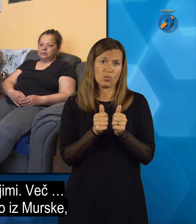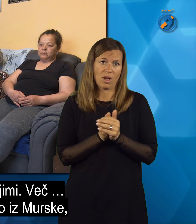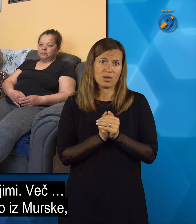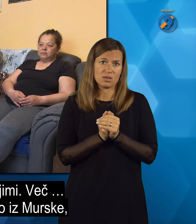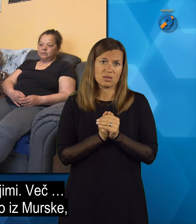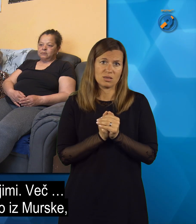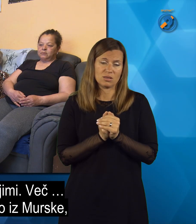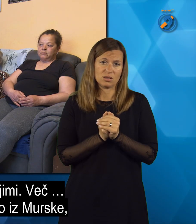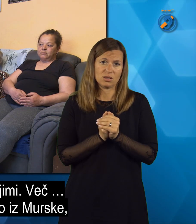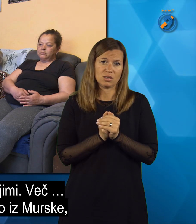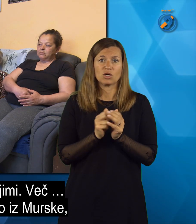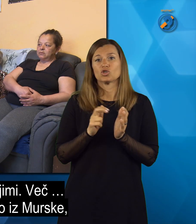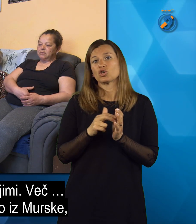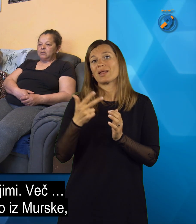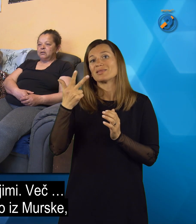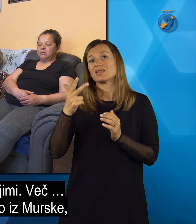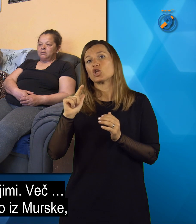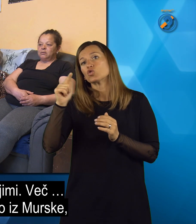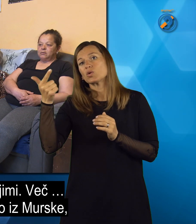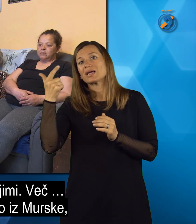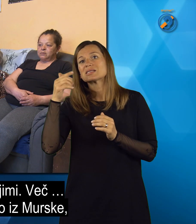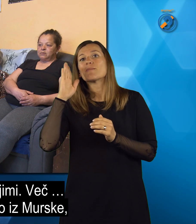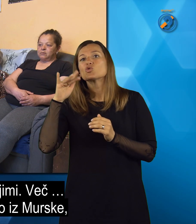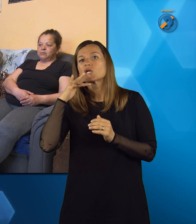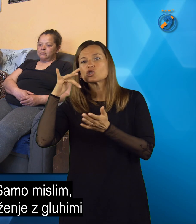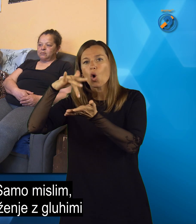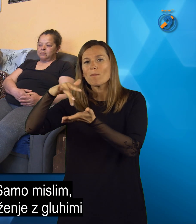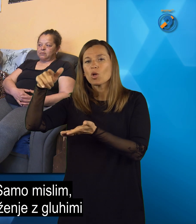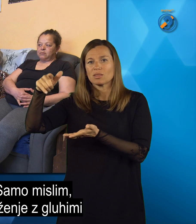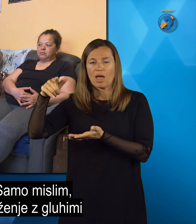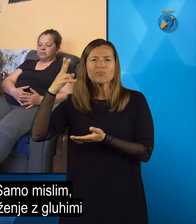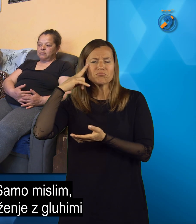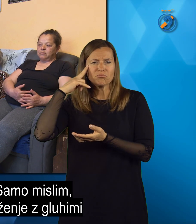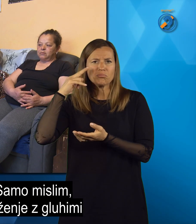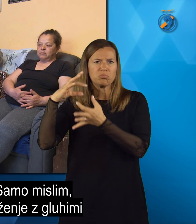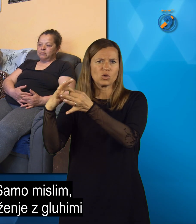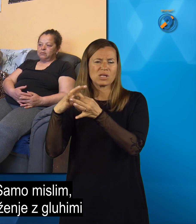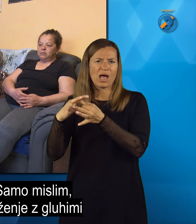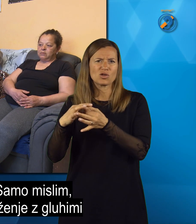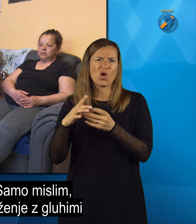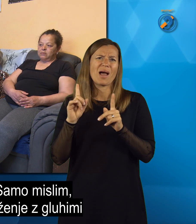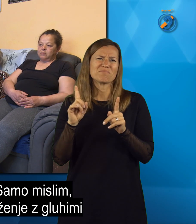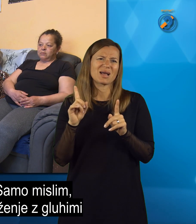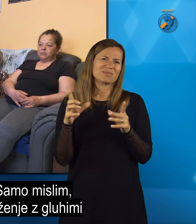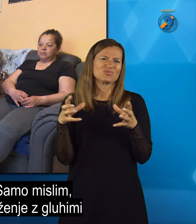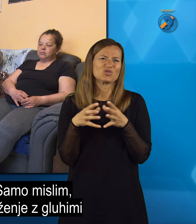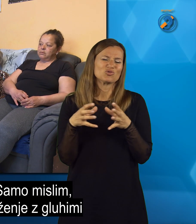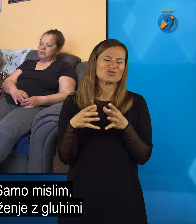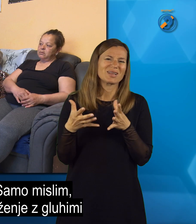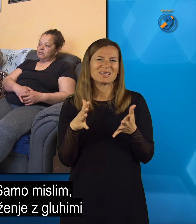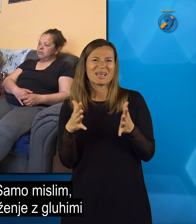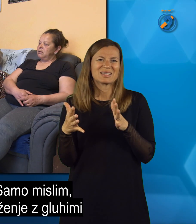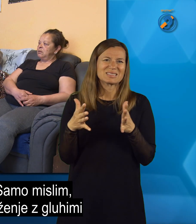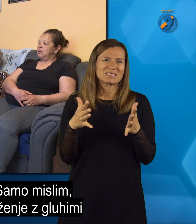Več še 3 gluhi so z Murske, katere poznajo. Samo mislim, ka